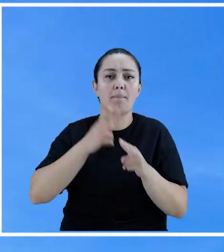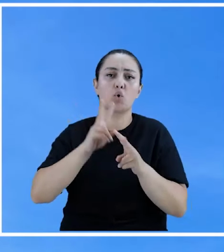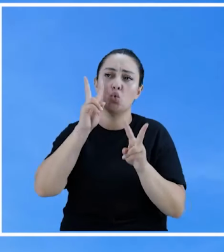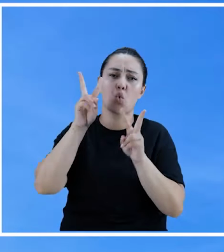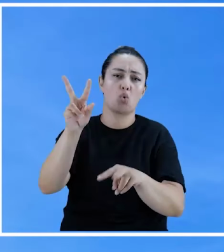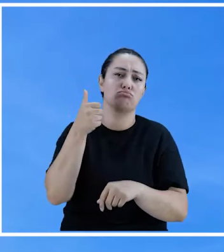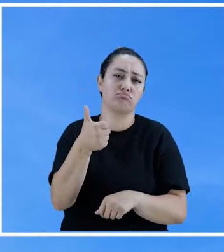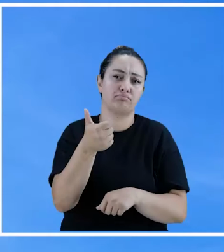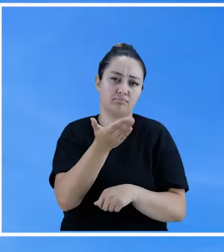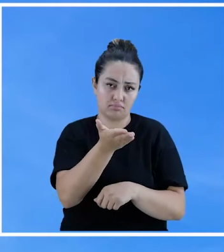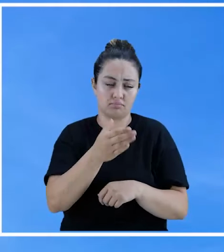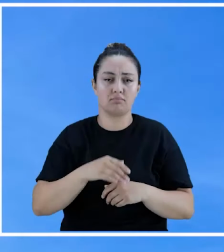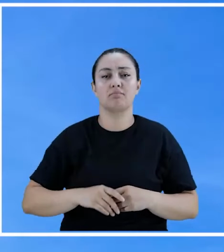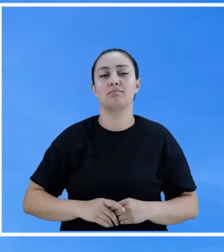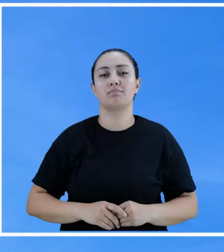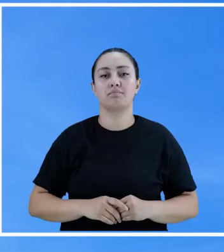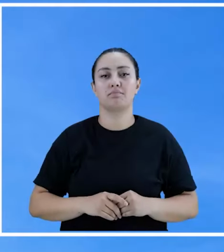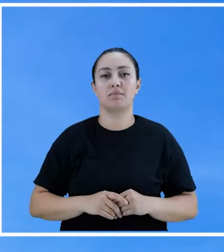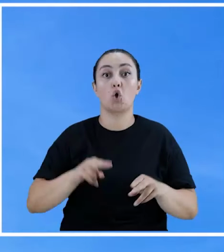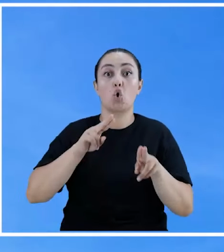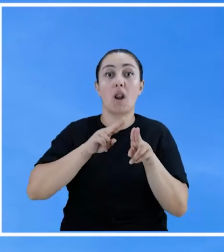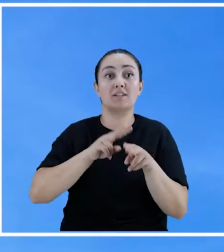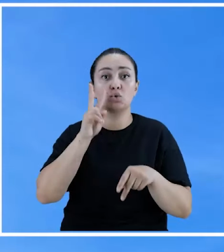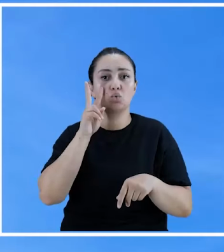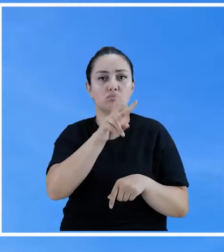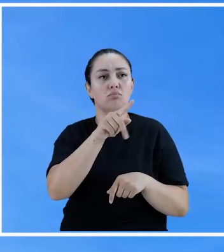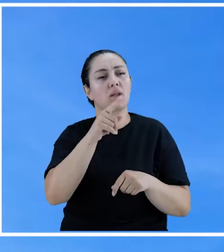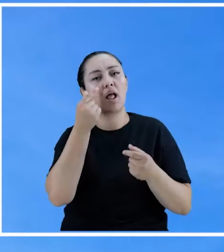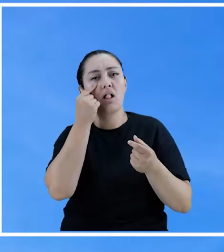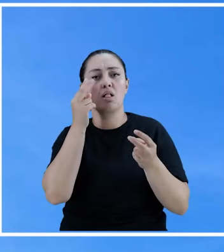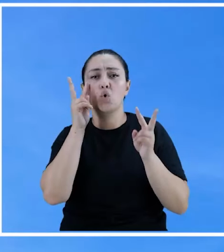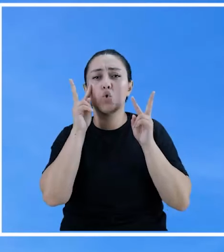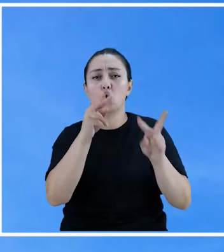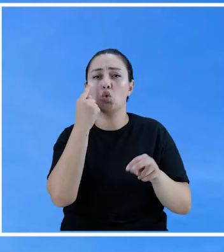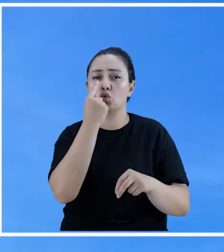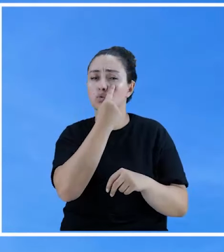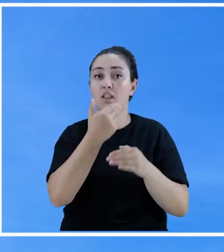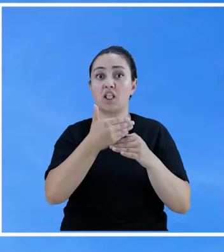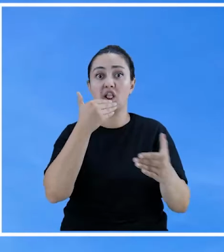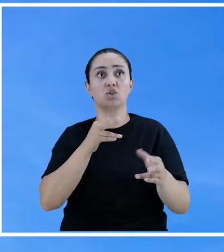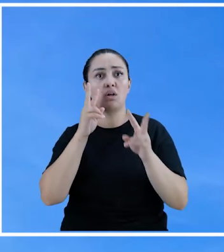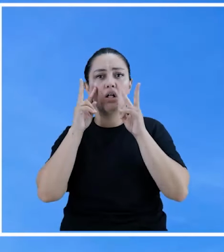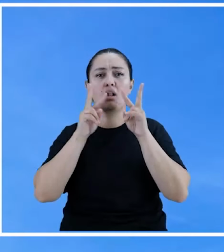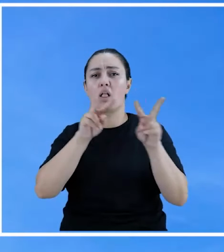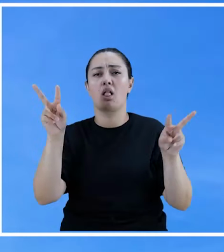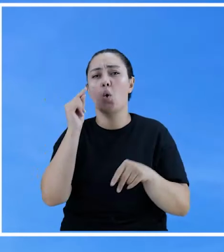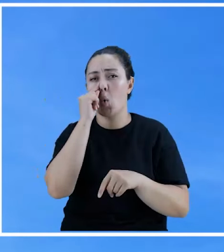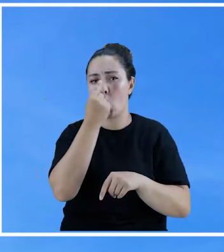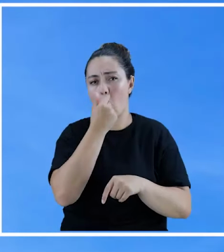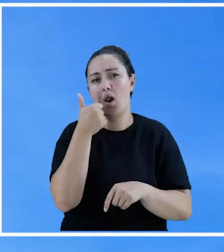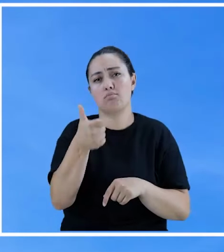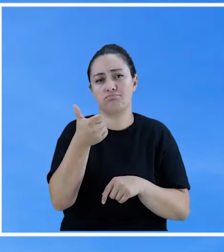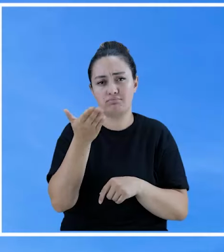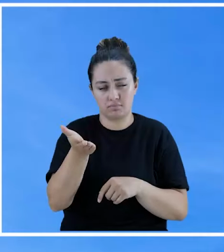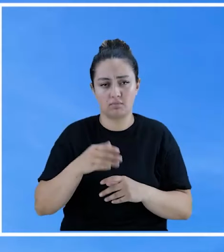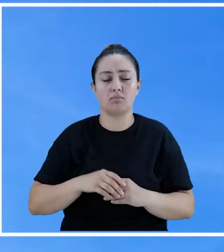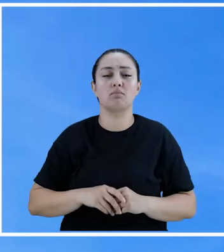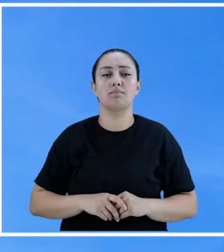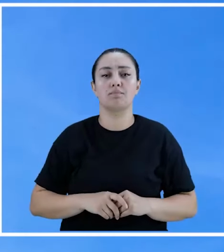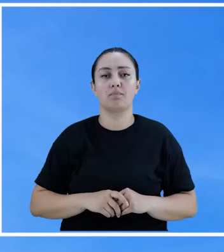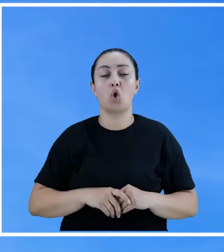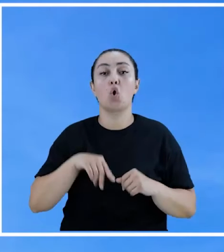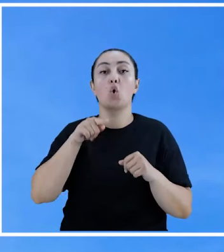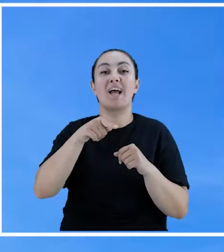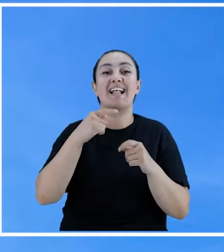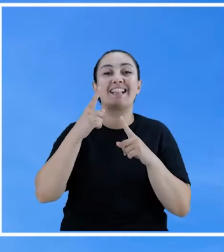bu gözle görülebilir. Ya da korozyona uğramış bir donatı varsa bu da gözle görülebilir. Yani dıştan görünüyorsa donatı. Bu